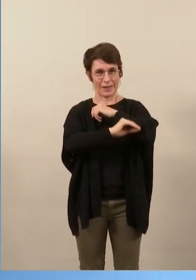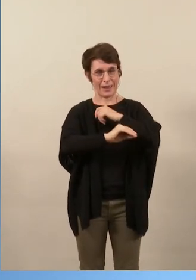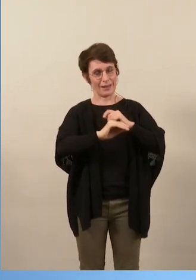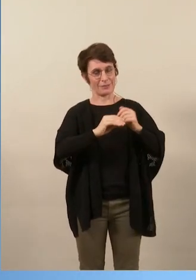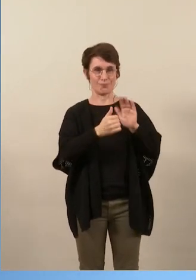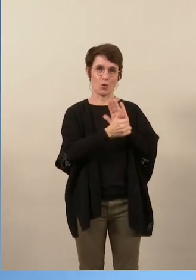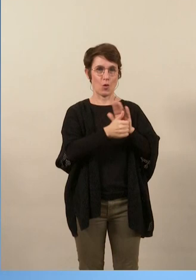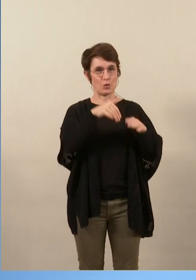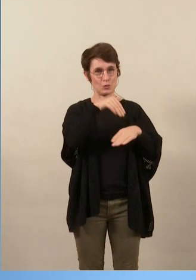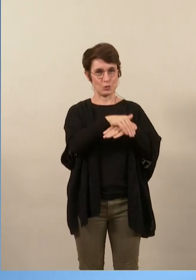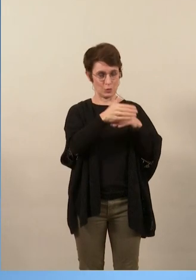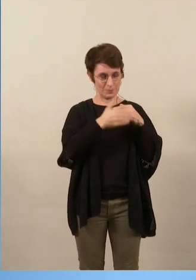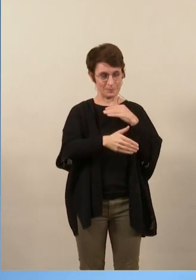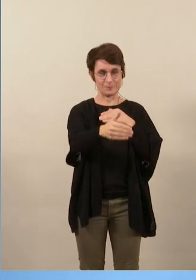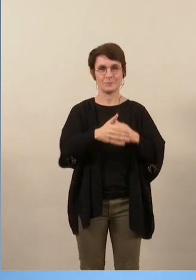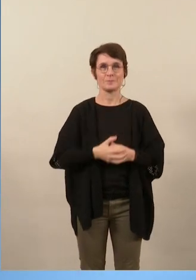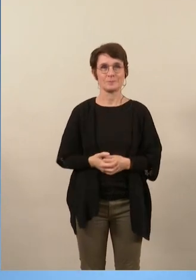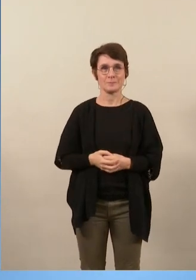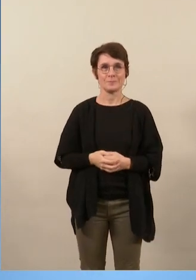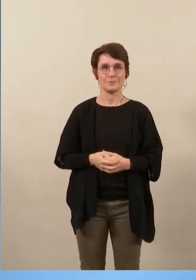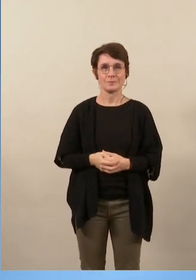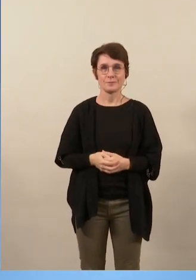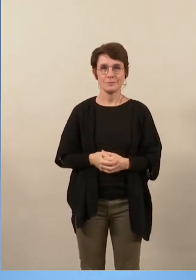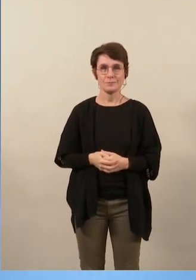pour aujourd'hui